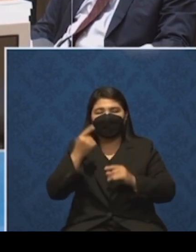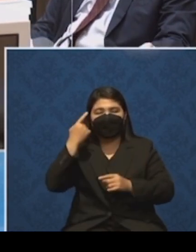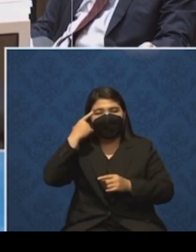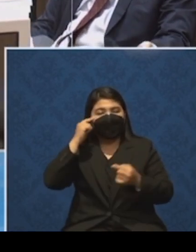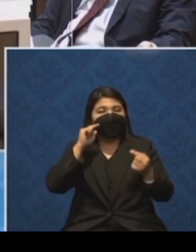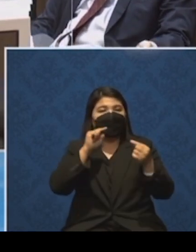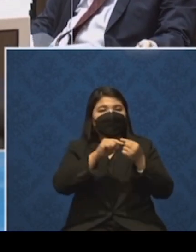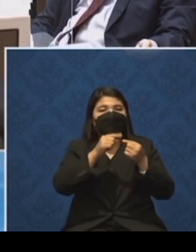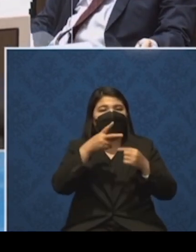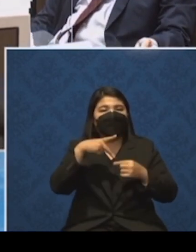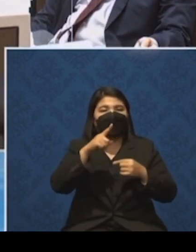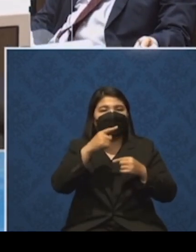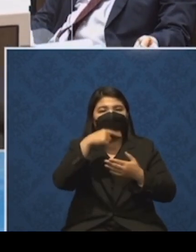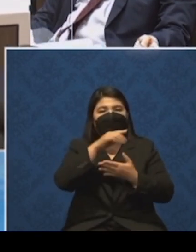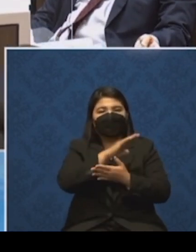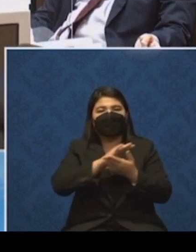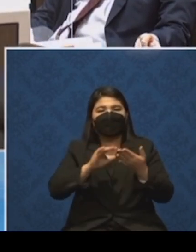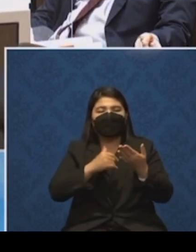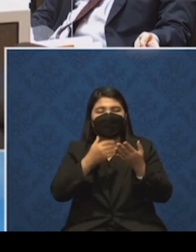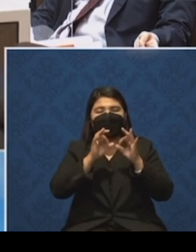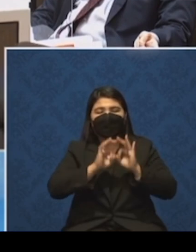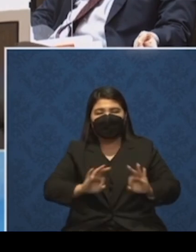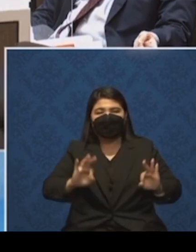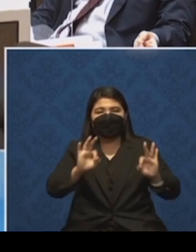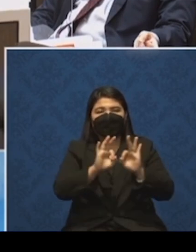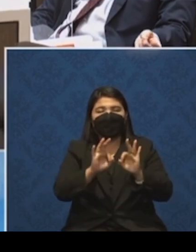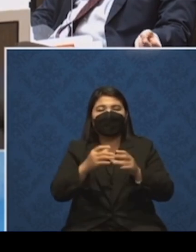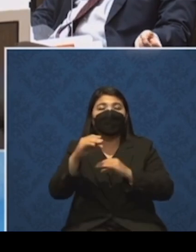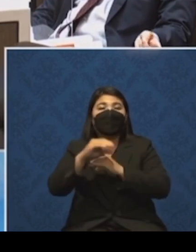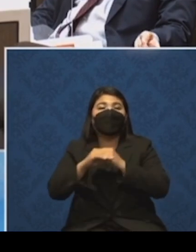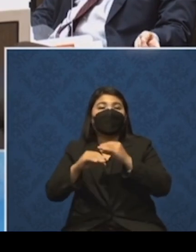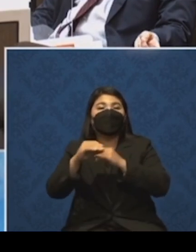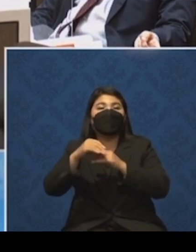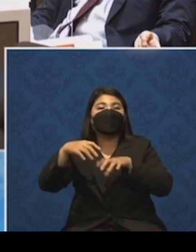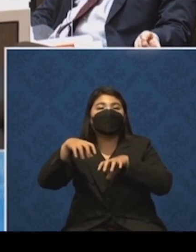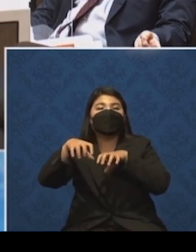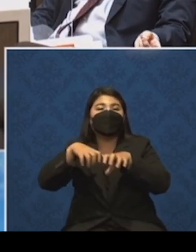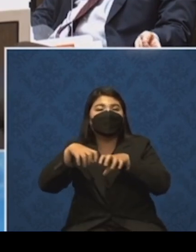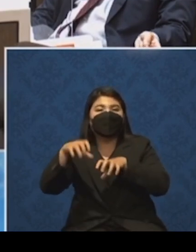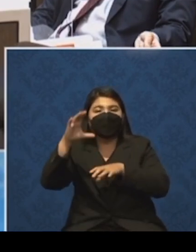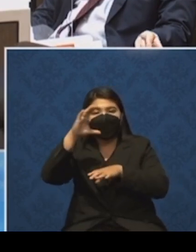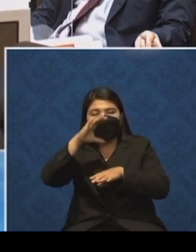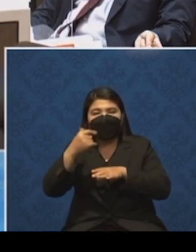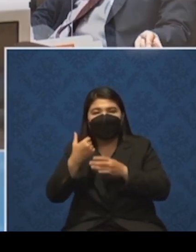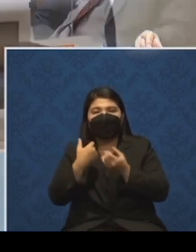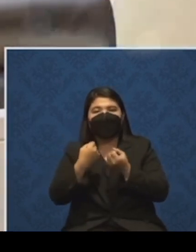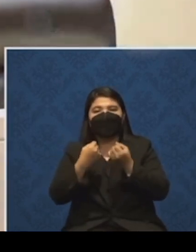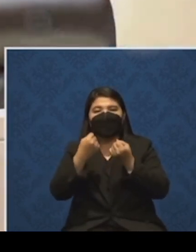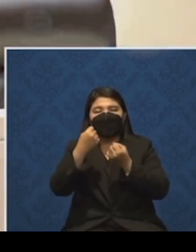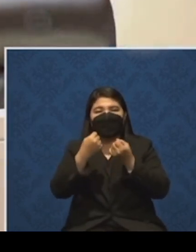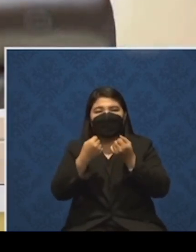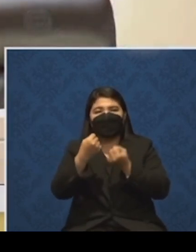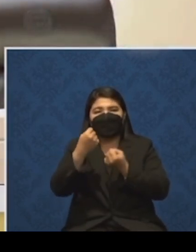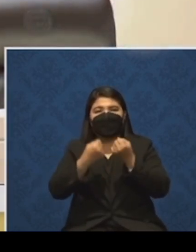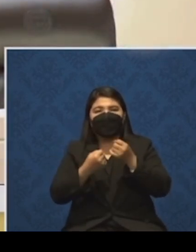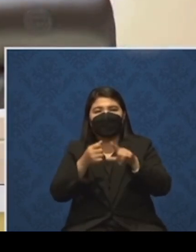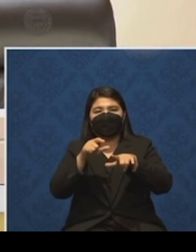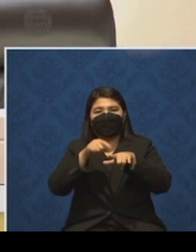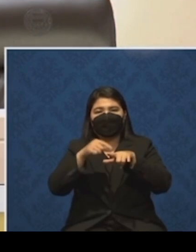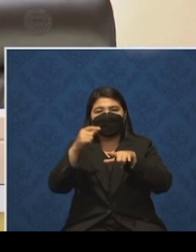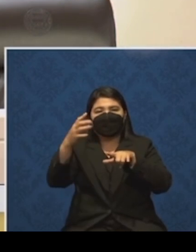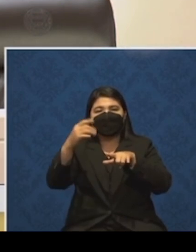คัญในการดำเนินการในโครงการจัดหาอากาศยานไร้คนขับประจำฐานบินชายฝั่ง